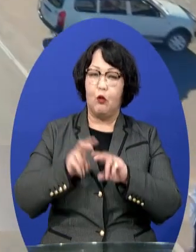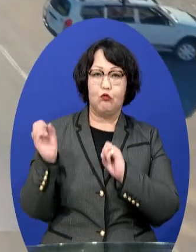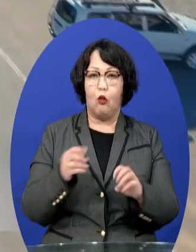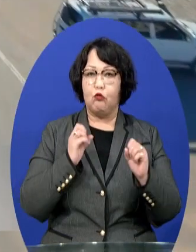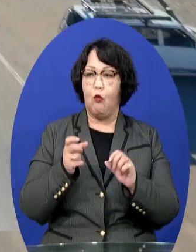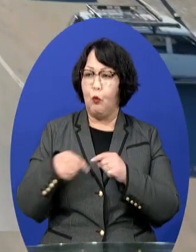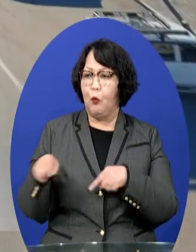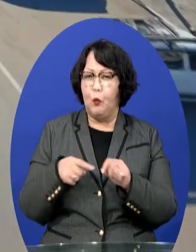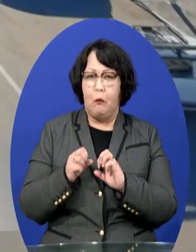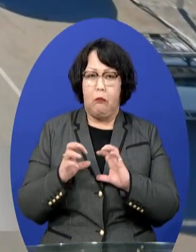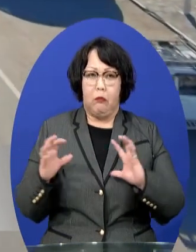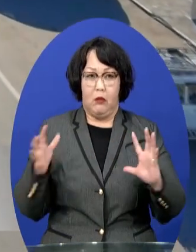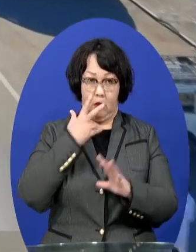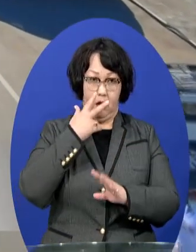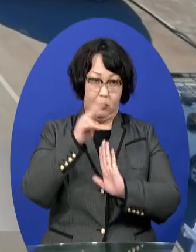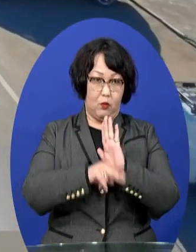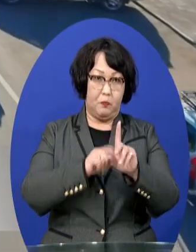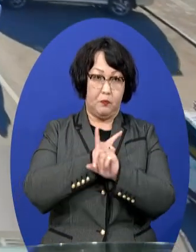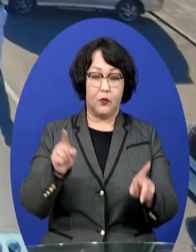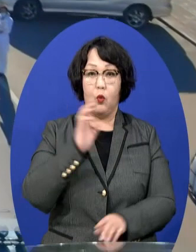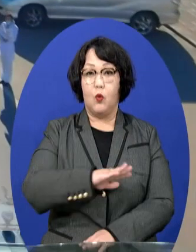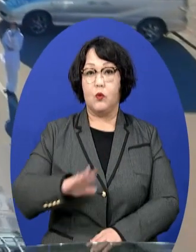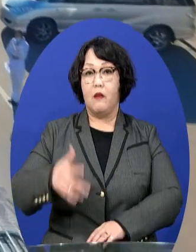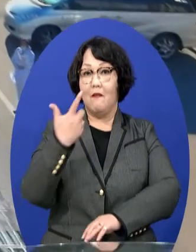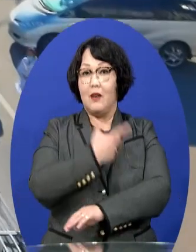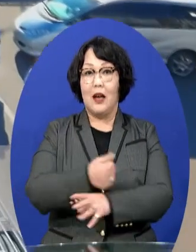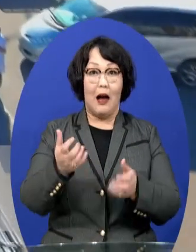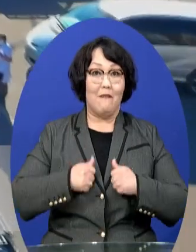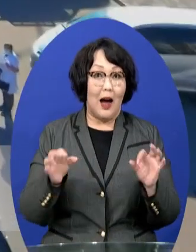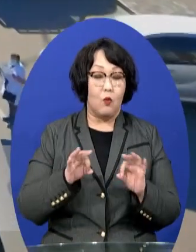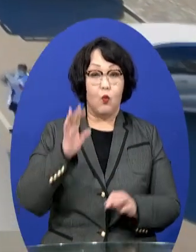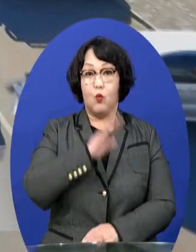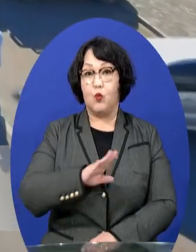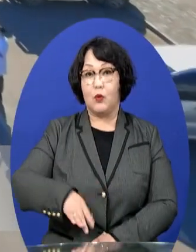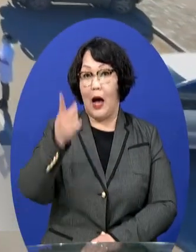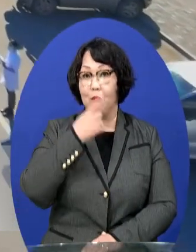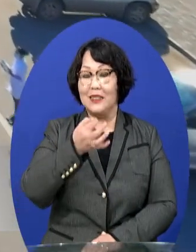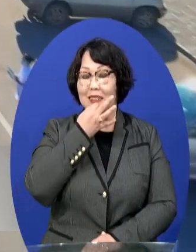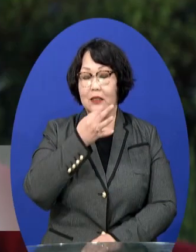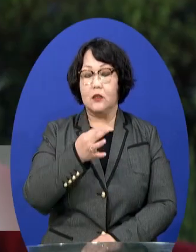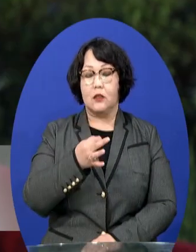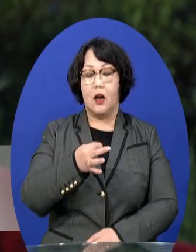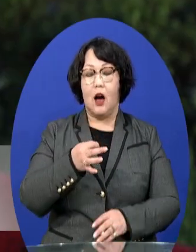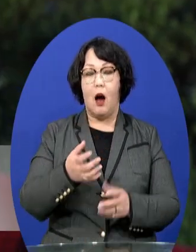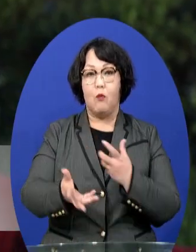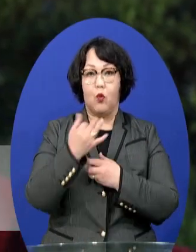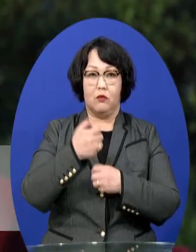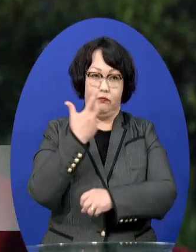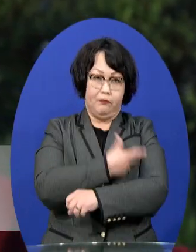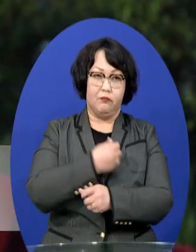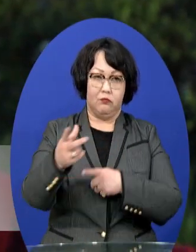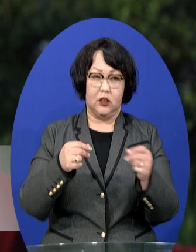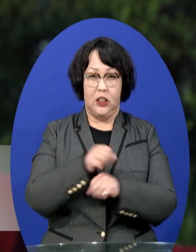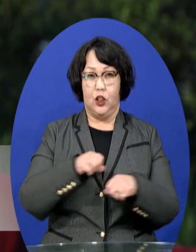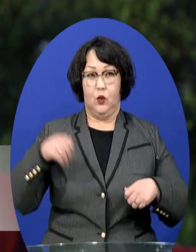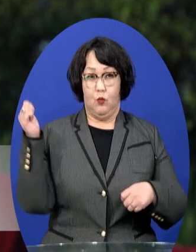огт барихгүй байгаа. Хүүхдүүд вакцинч бол тамрагдааг байгаа учраас бид нар хүүхдүүдэд хамгийн түрүүнд хамгаалах хэрэгтэй. Иргэн бүр хичээж чадах юм бол халдвар